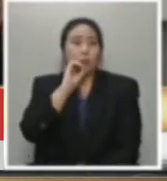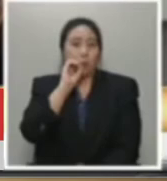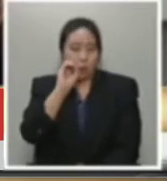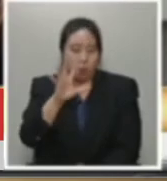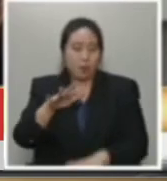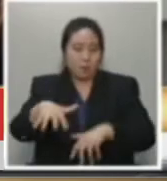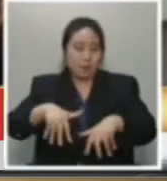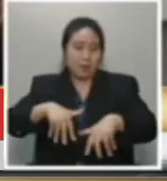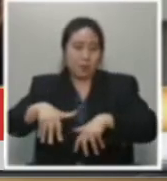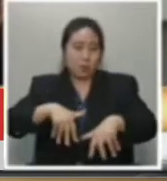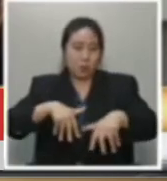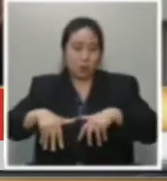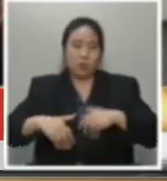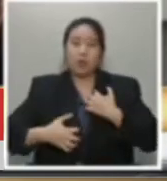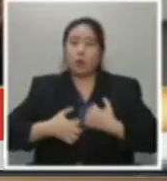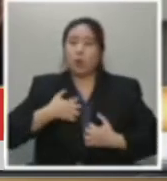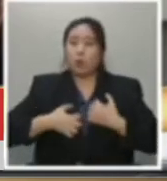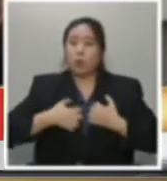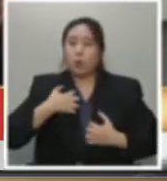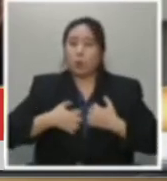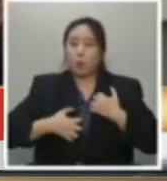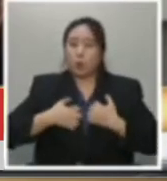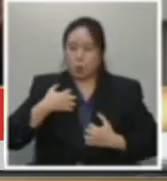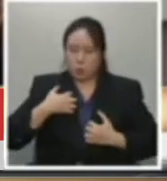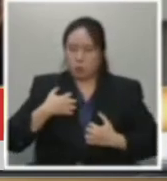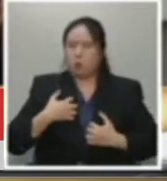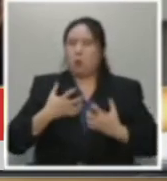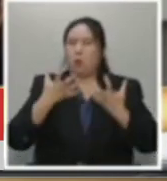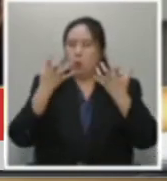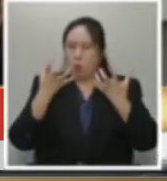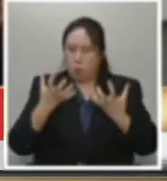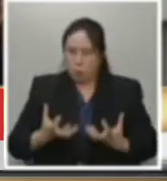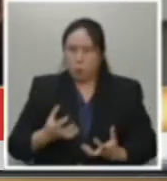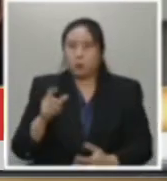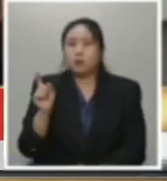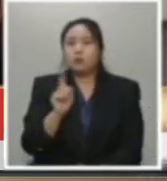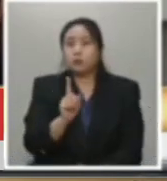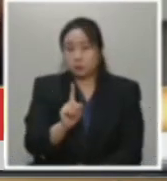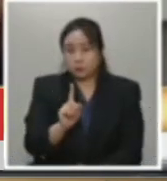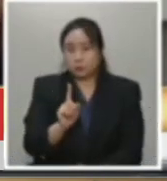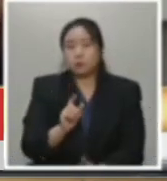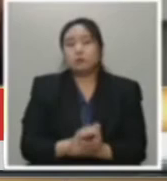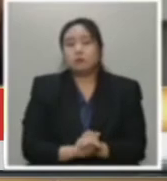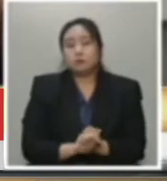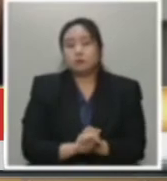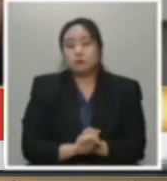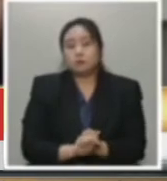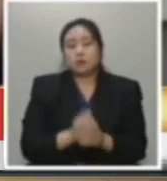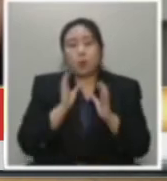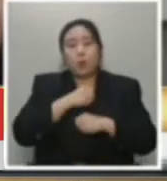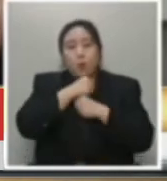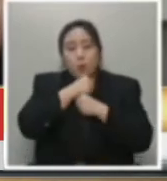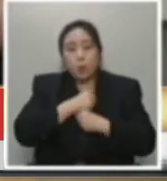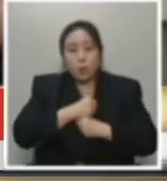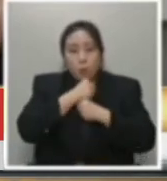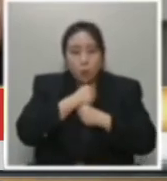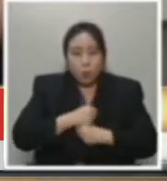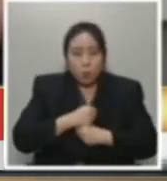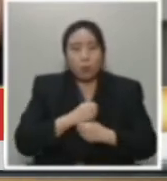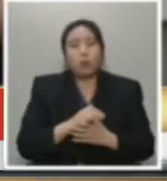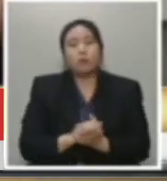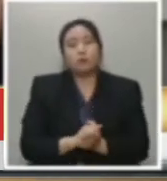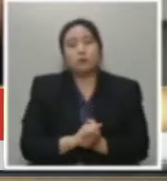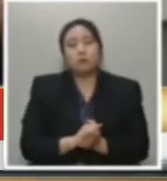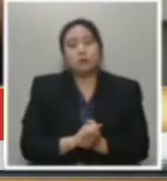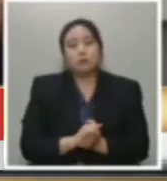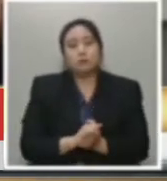พี่น้องประชาชนนั้นเดือดร้อนอย่างแสนสาหัสอย่างไรในเรื่องของผู้สูงวัยผู้สูงอายุน